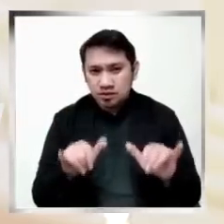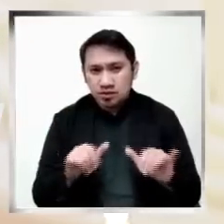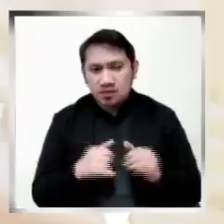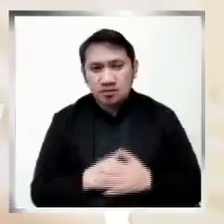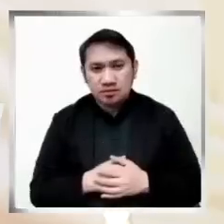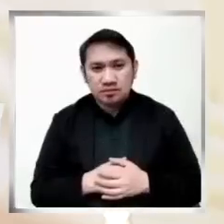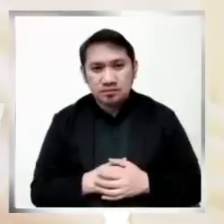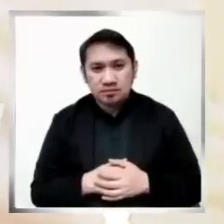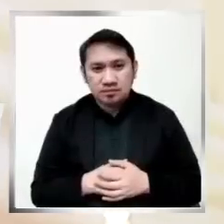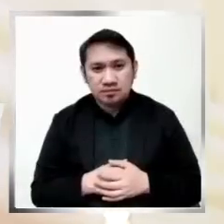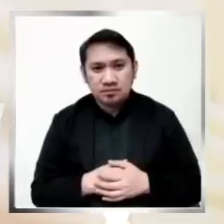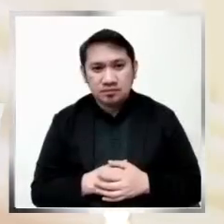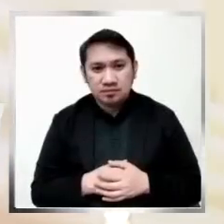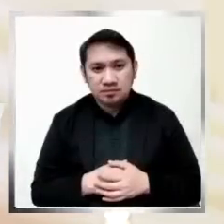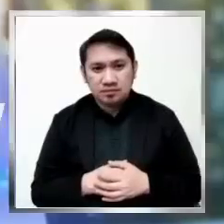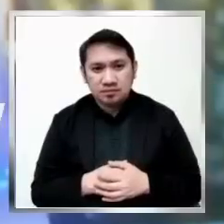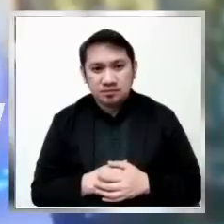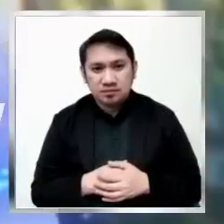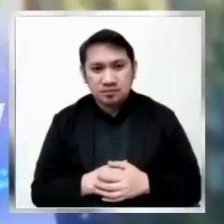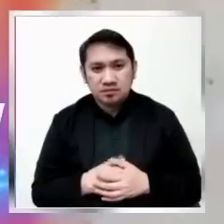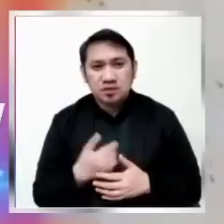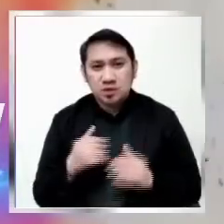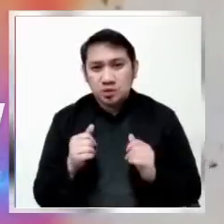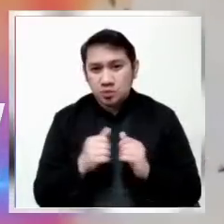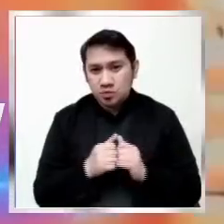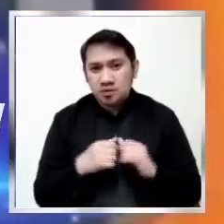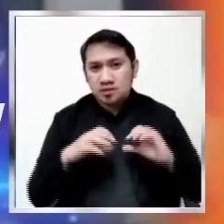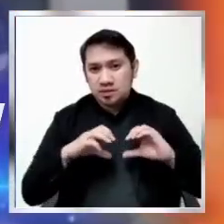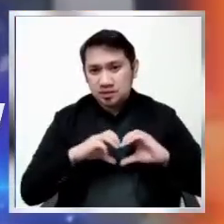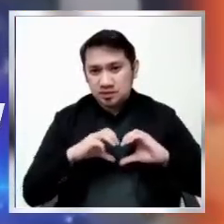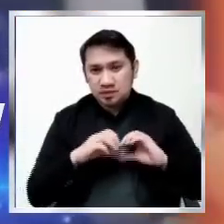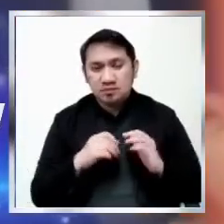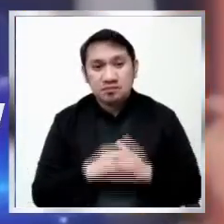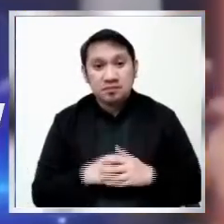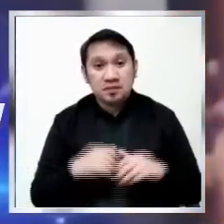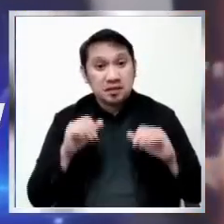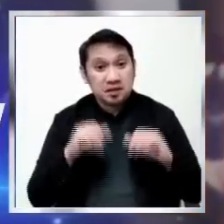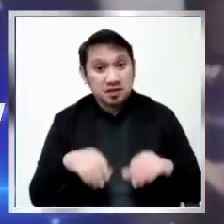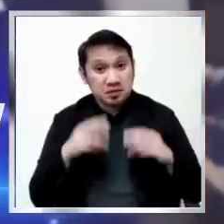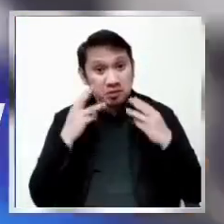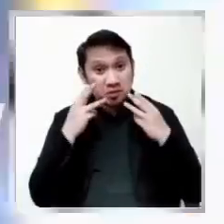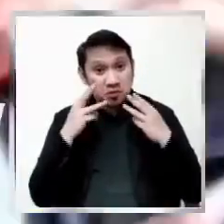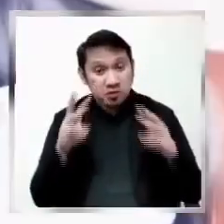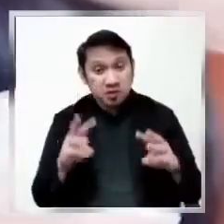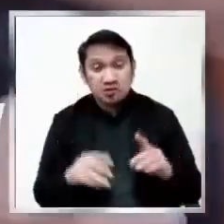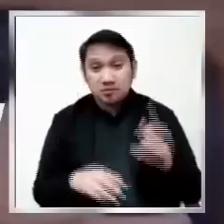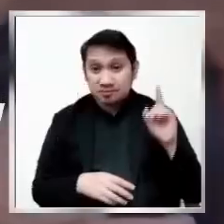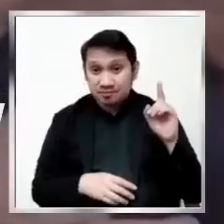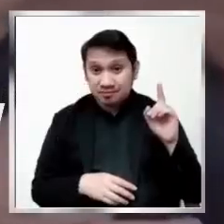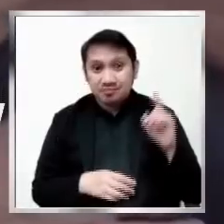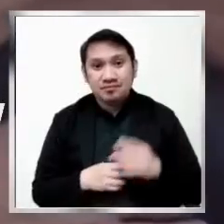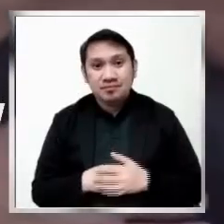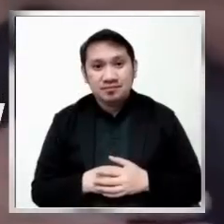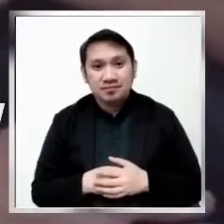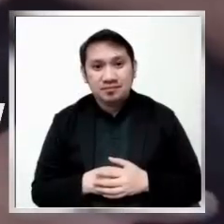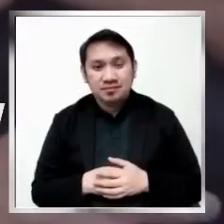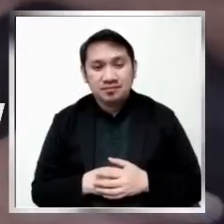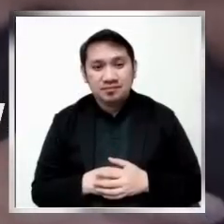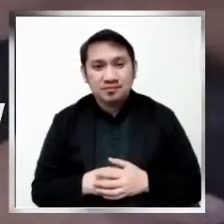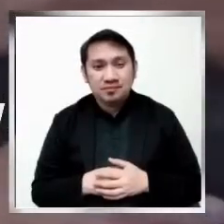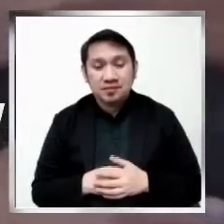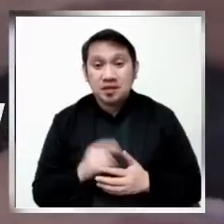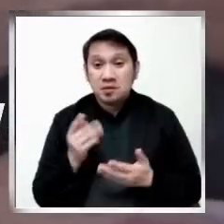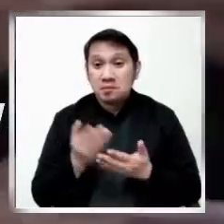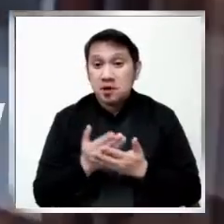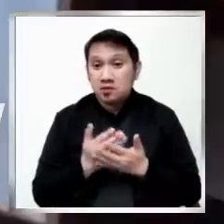My loyalty is with GMA. Mapapanood soon si Carla sa upcoming Kapuso series na Stolen Life na